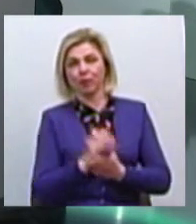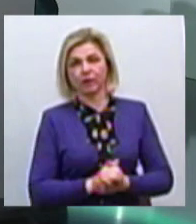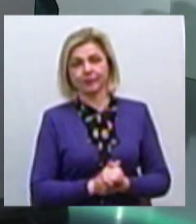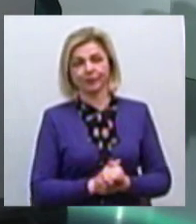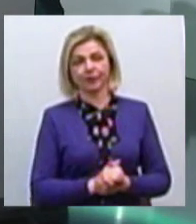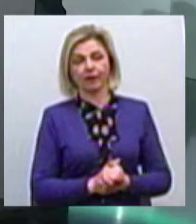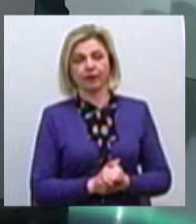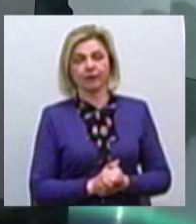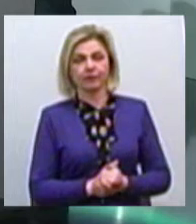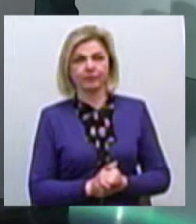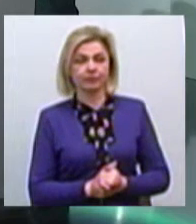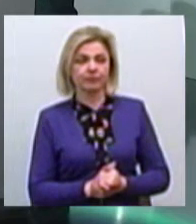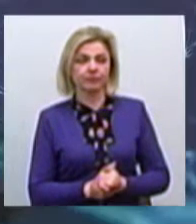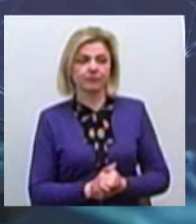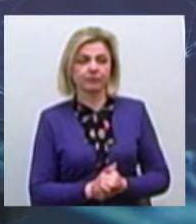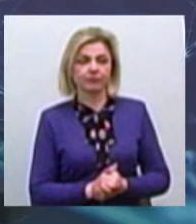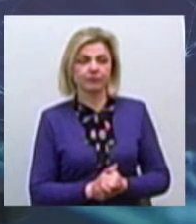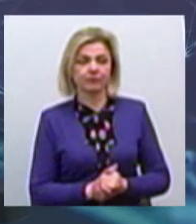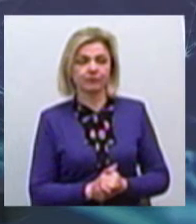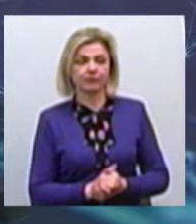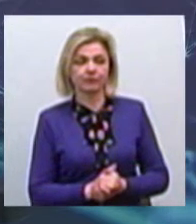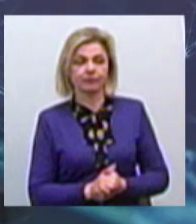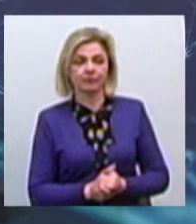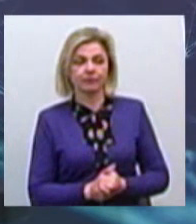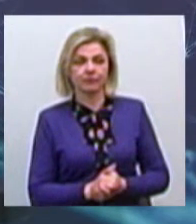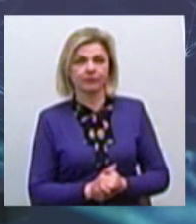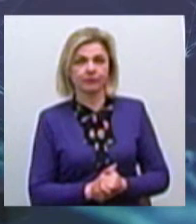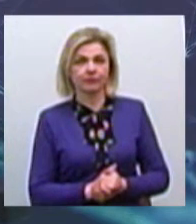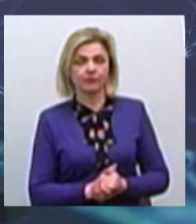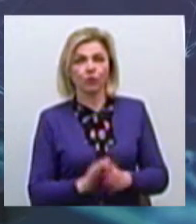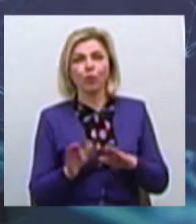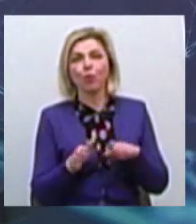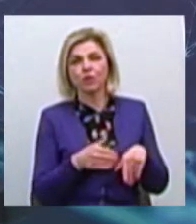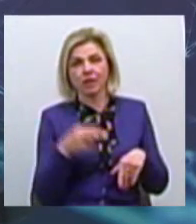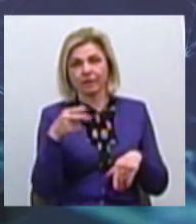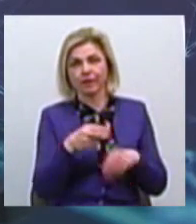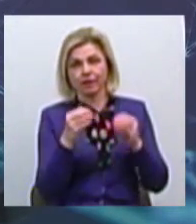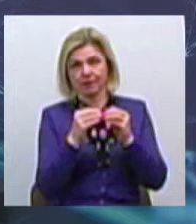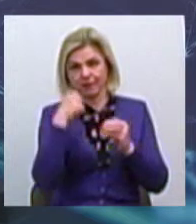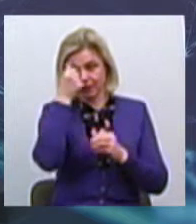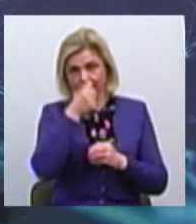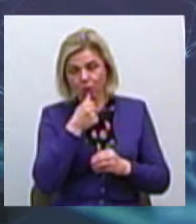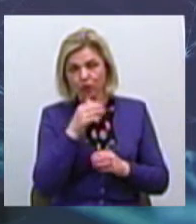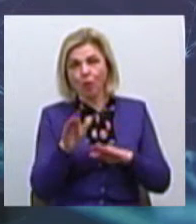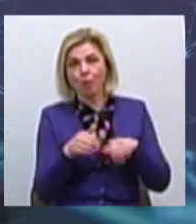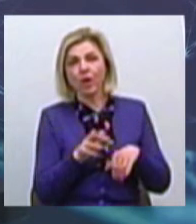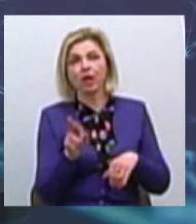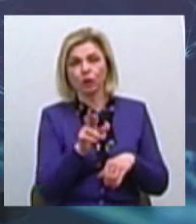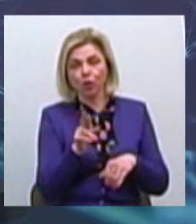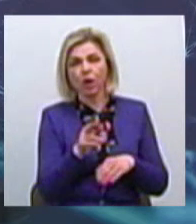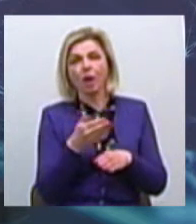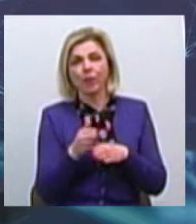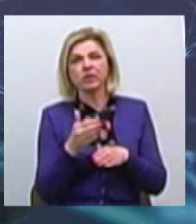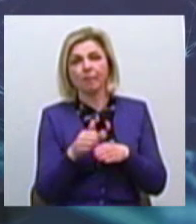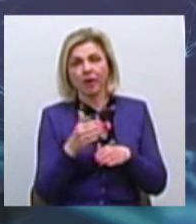деле постепенно, ну, после 2010 года, после Януковича, мы на самом деле постепенно